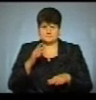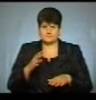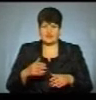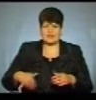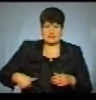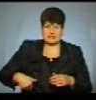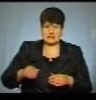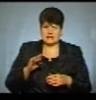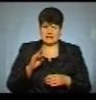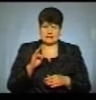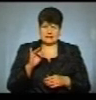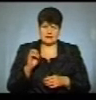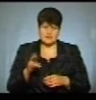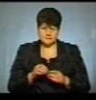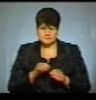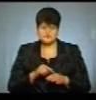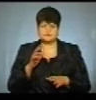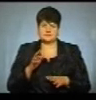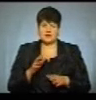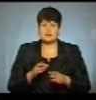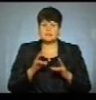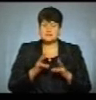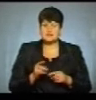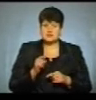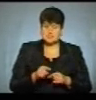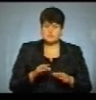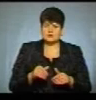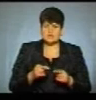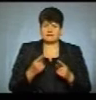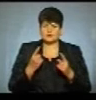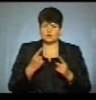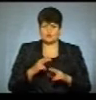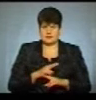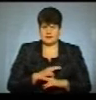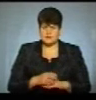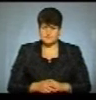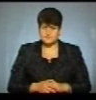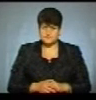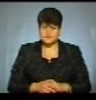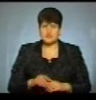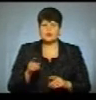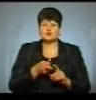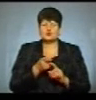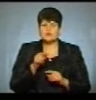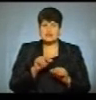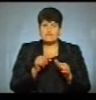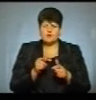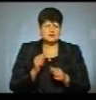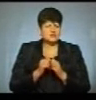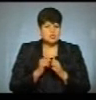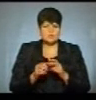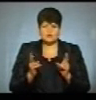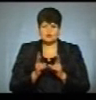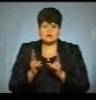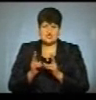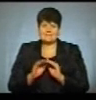нирок. Звичайно, небезпечна тим інфекція, що дає високу летальність. Стосовно тих форм, які найчастіше зустрічаються